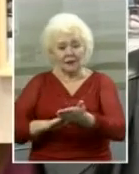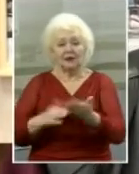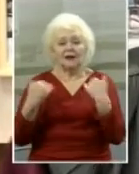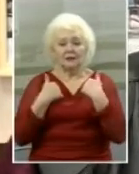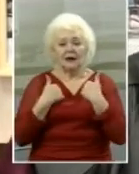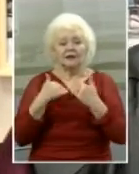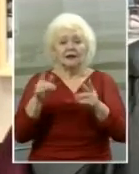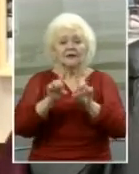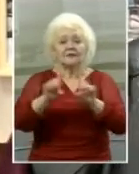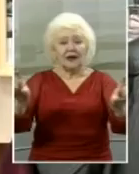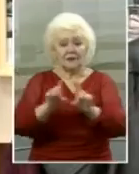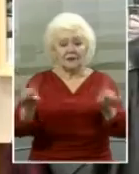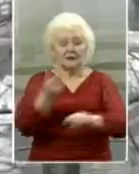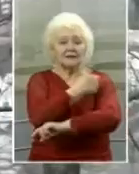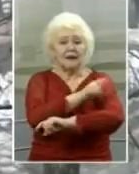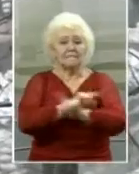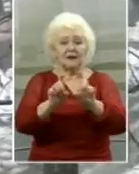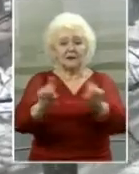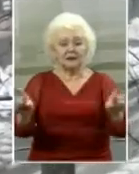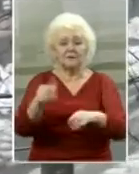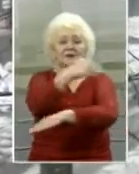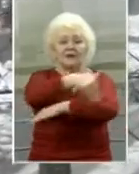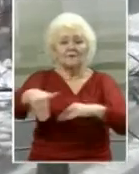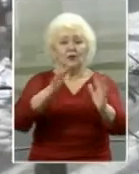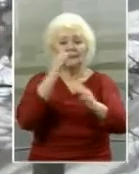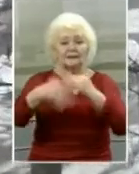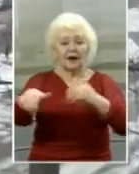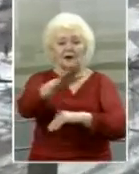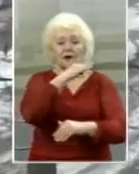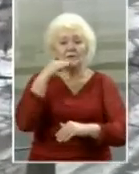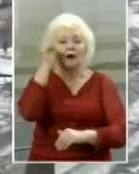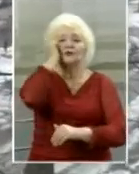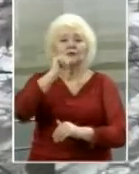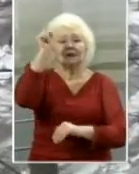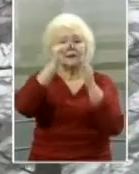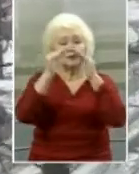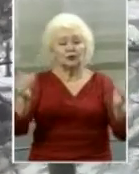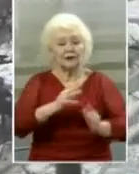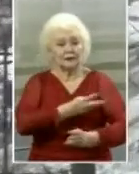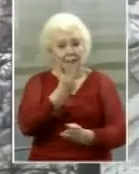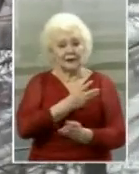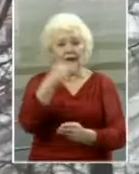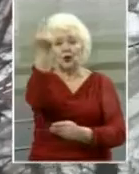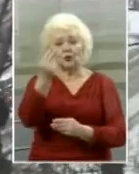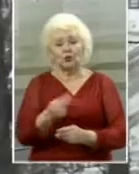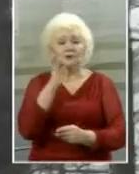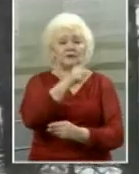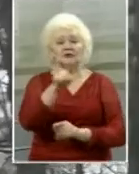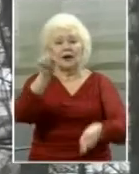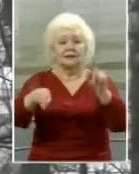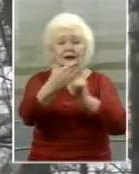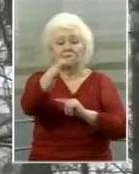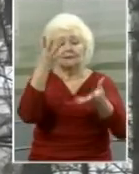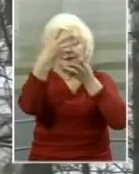наши заведения медицины. На вулицях Херсона багато старих будинків, що надихають художника. З часом деякі з